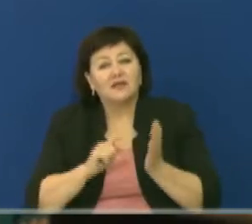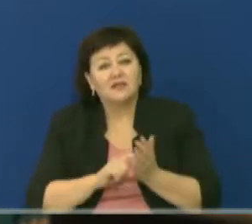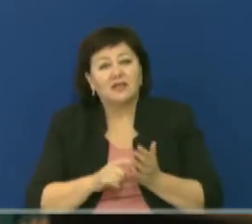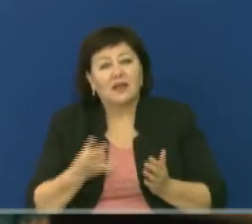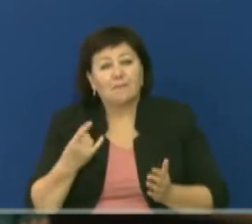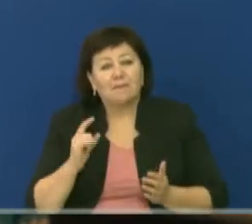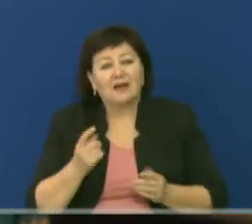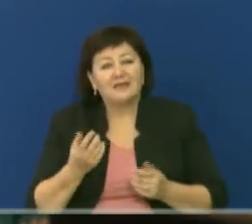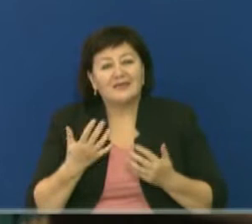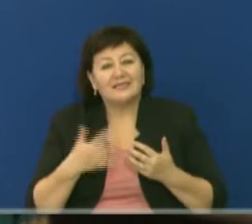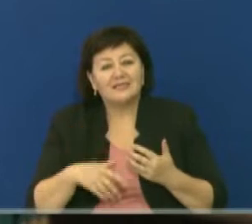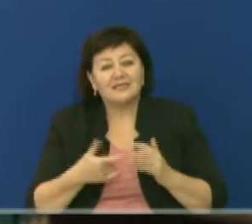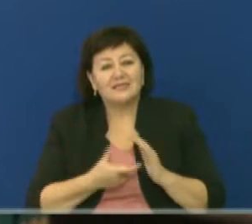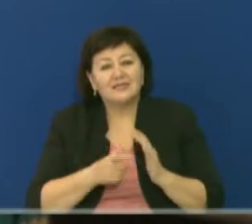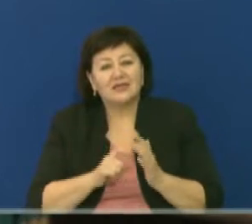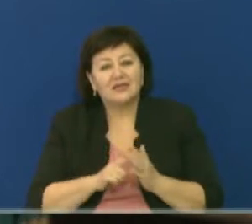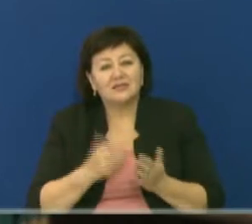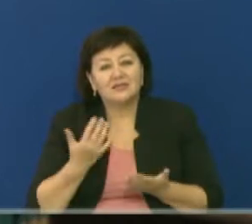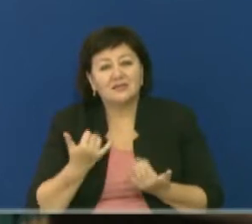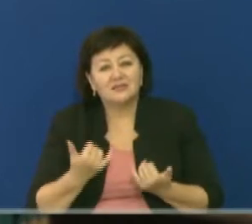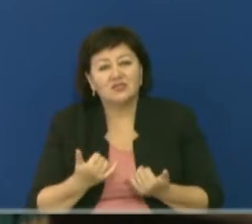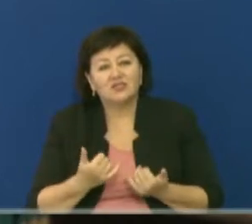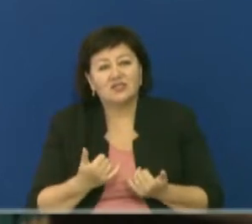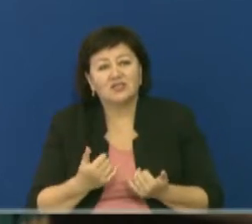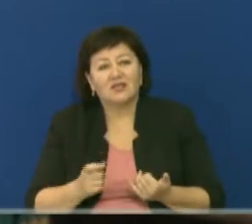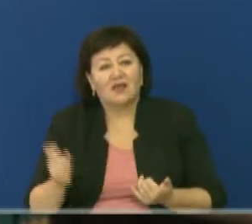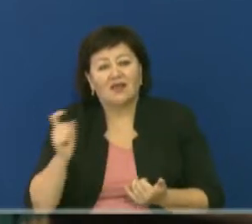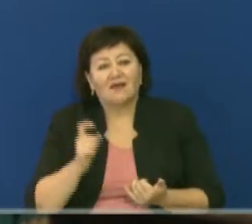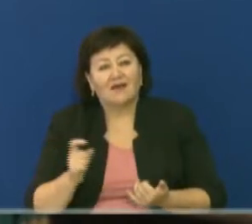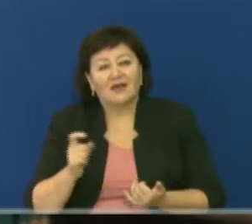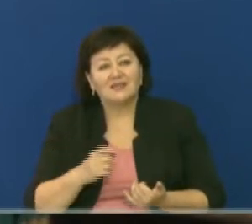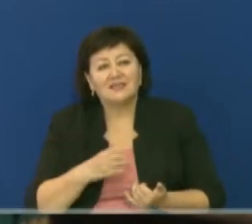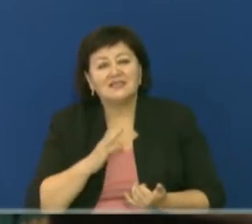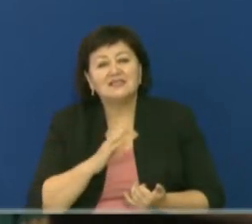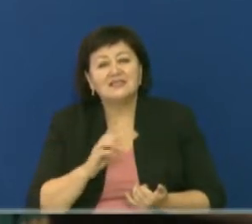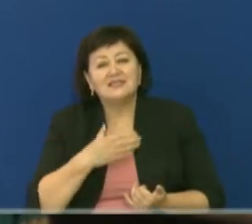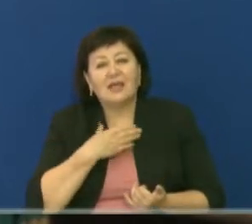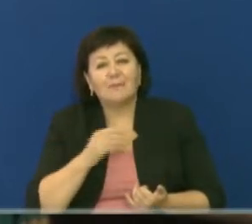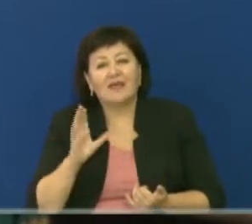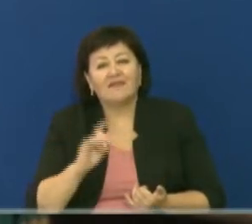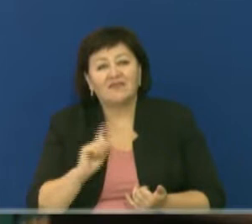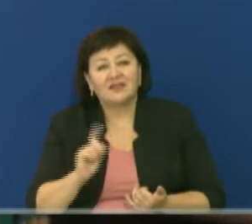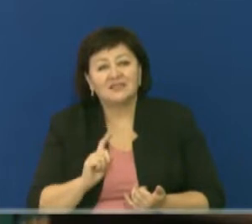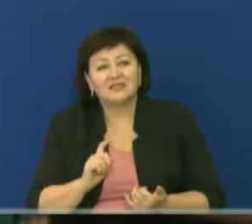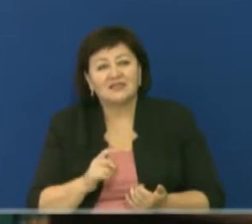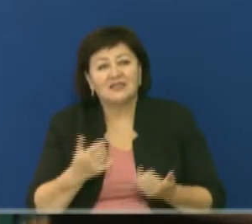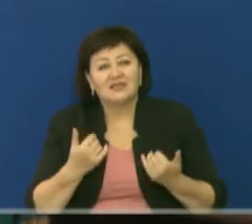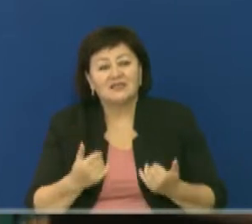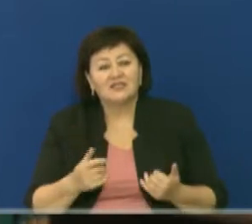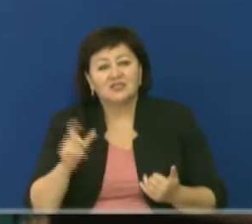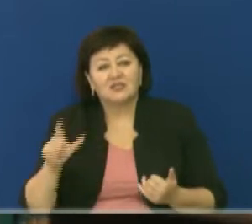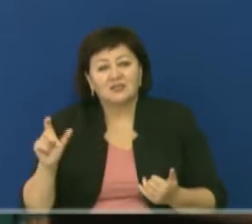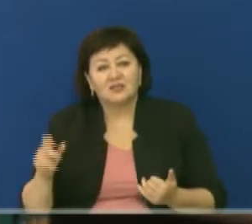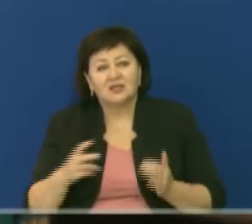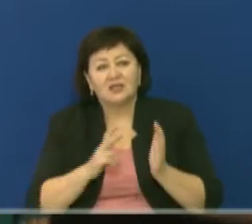среднего класса, которые на сегодняшний день находятся в владении компании ТО «Семейбас», поэтому где-то пассажиропоток на сегодняшний день